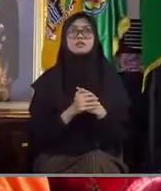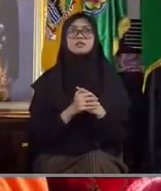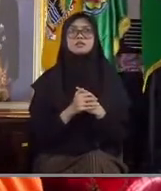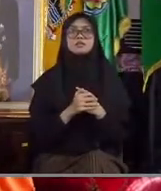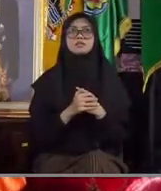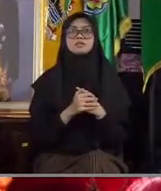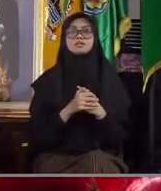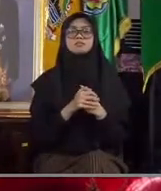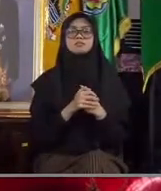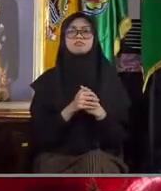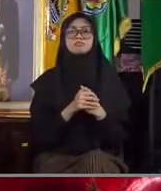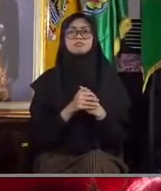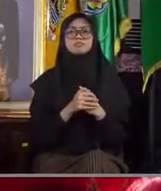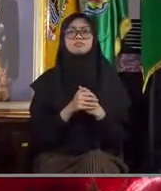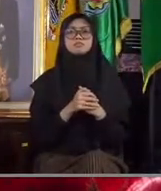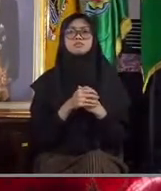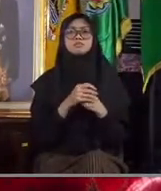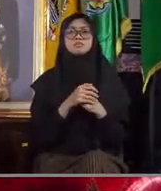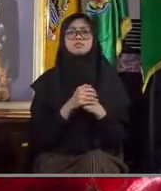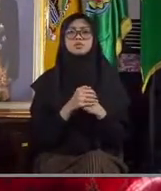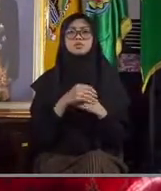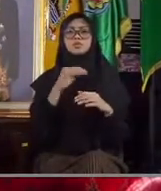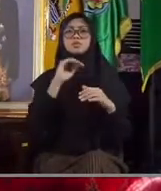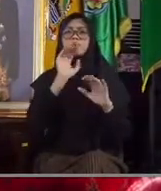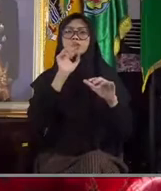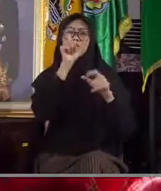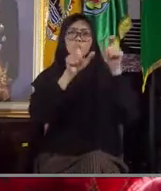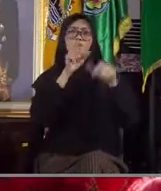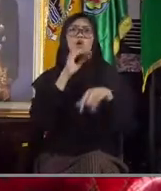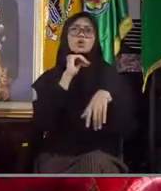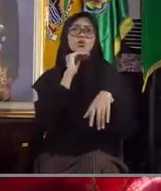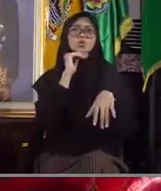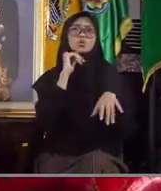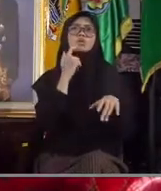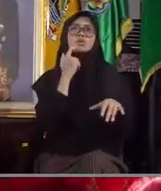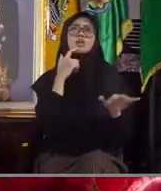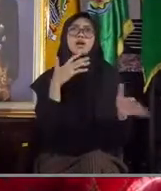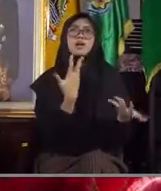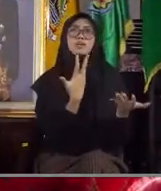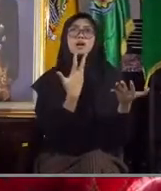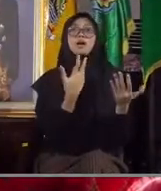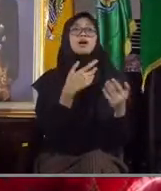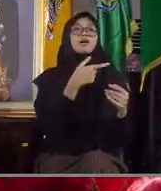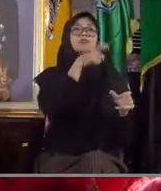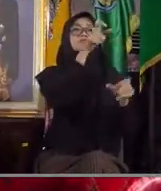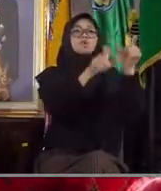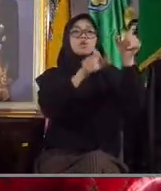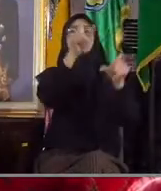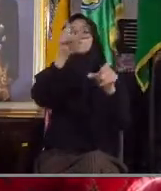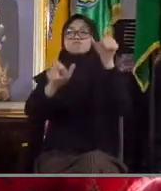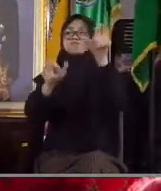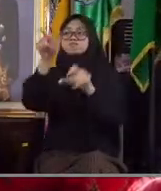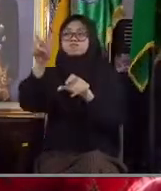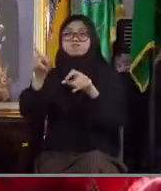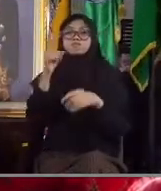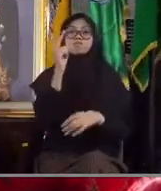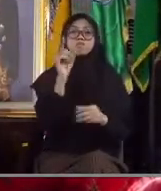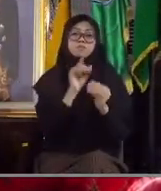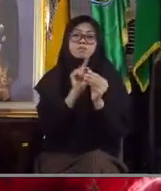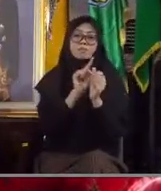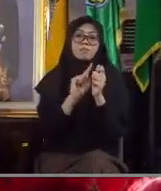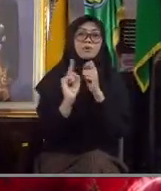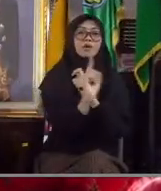salah satu ataupun segmen yang sangat ditunggu-tunggu adalah dari masing-masing wali kota dan juga bupati